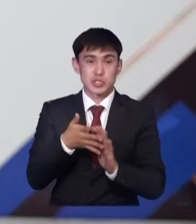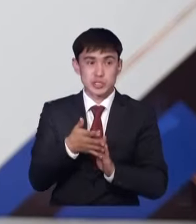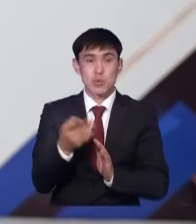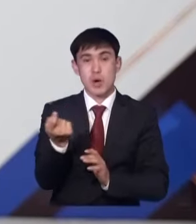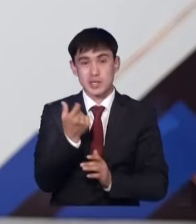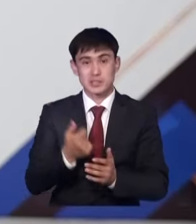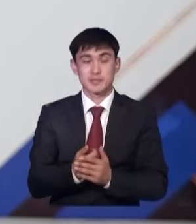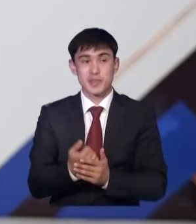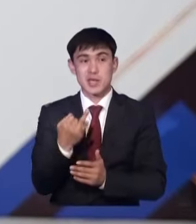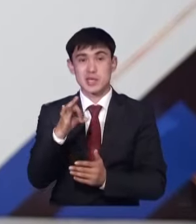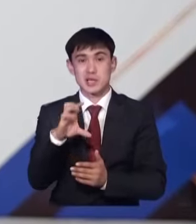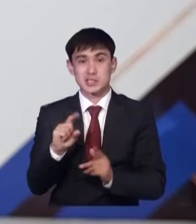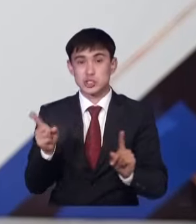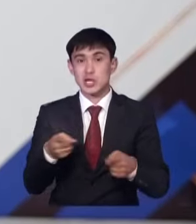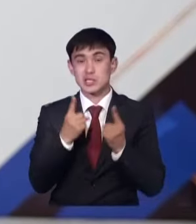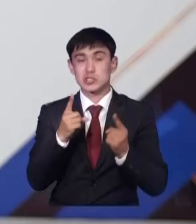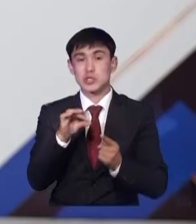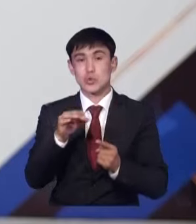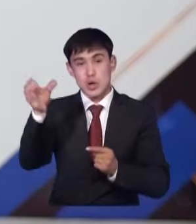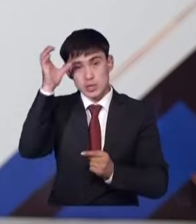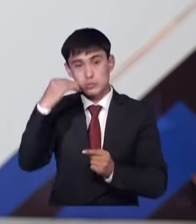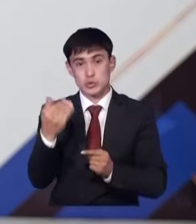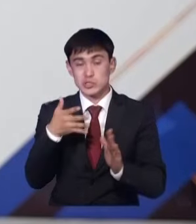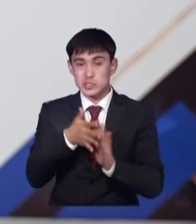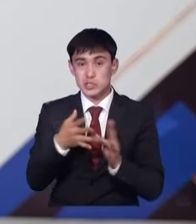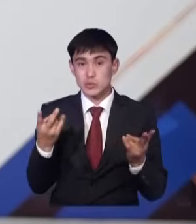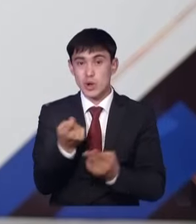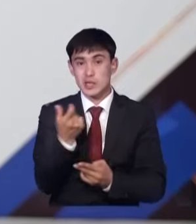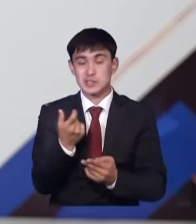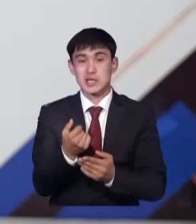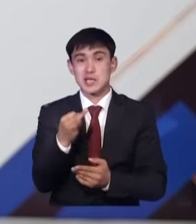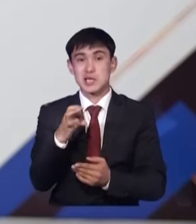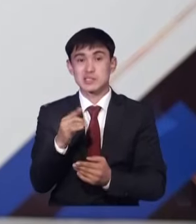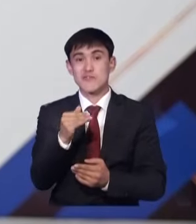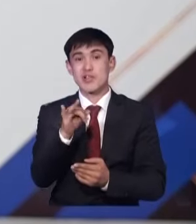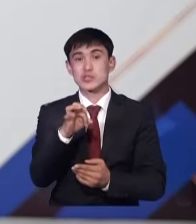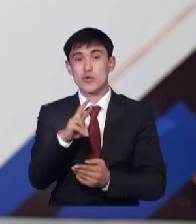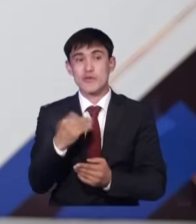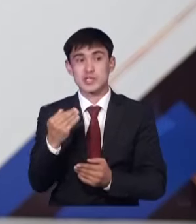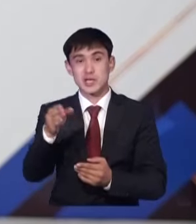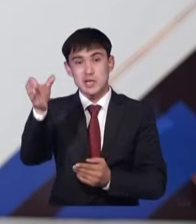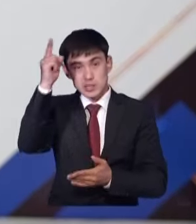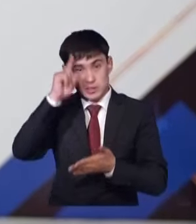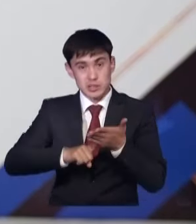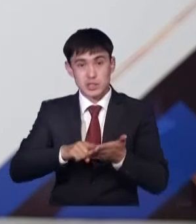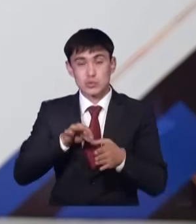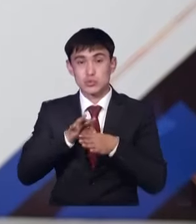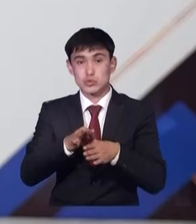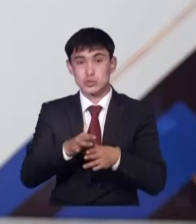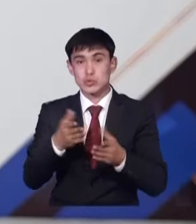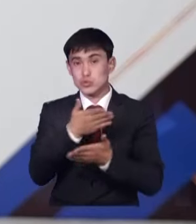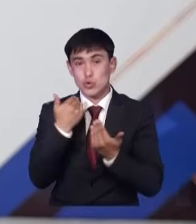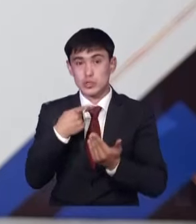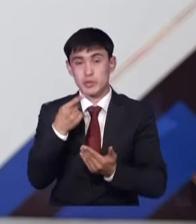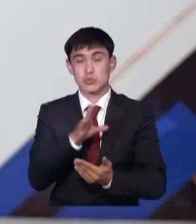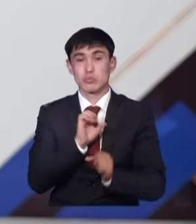аз. Ильясты жаратылыстану ғылымдары тұрғысынан зерттеу аз, Ильясты философия және дінтану тұрғысынан зерттеу мүлде жоқ